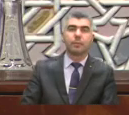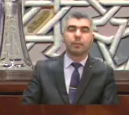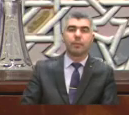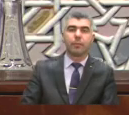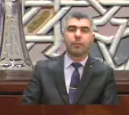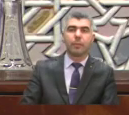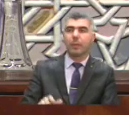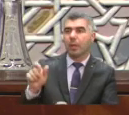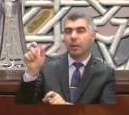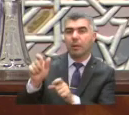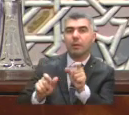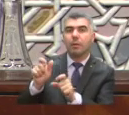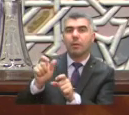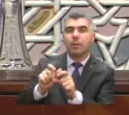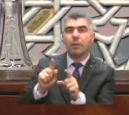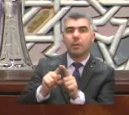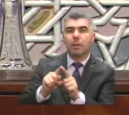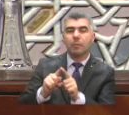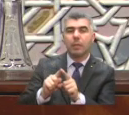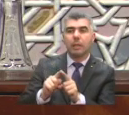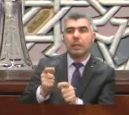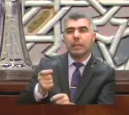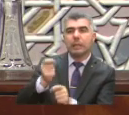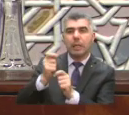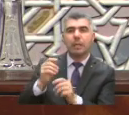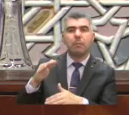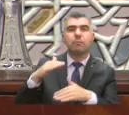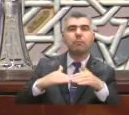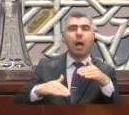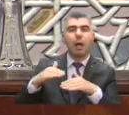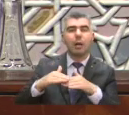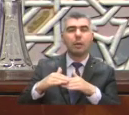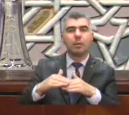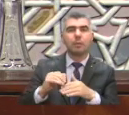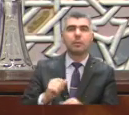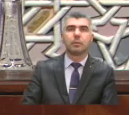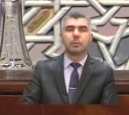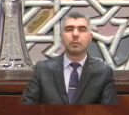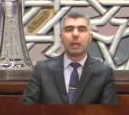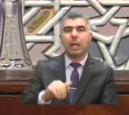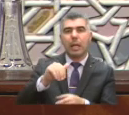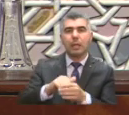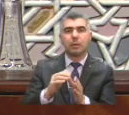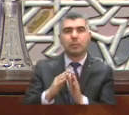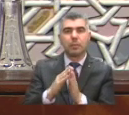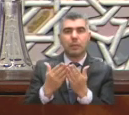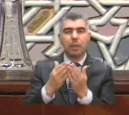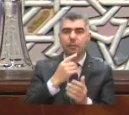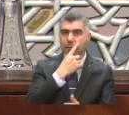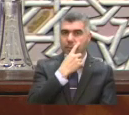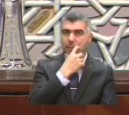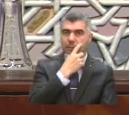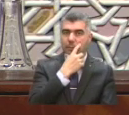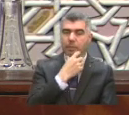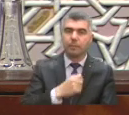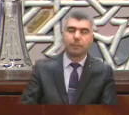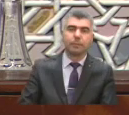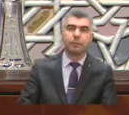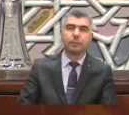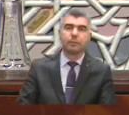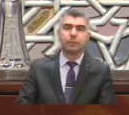مطالب مهني قطاع الصيد البحري للسيدات والسادة النواب المحترمين من فريق التقدم الاشتراكية. تفضل سيد النائب